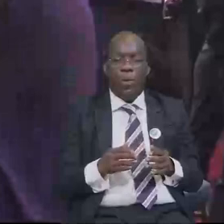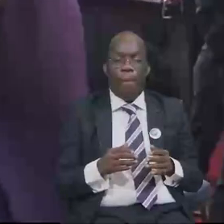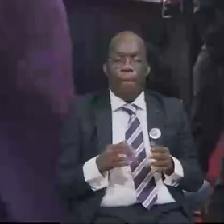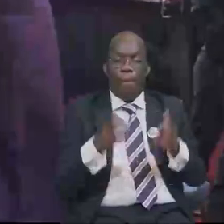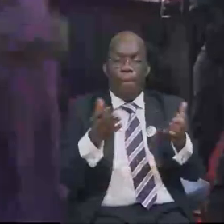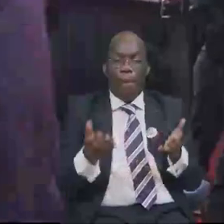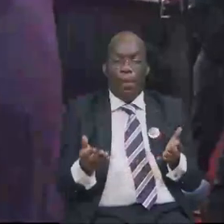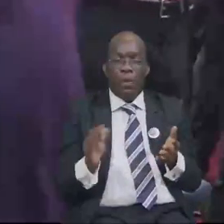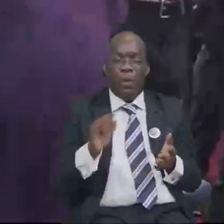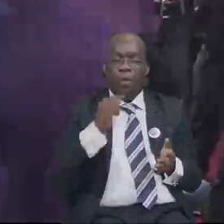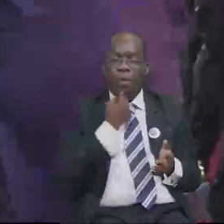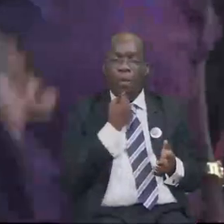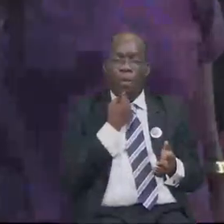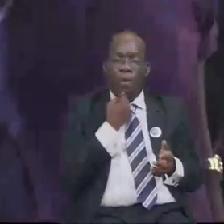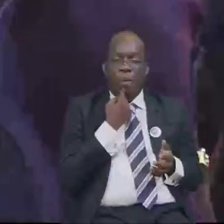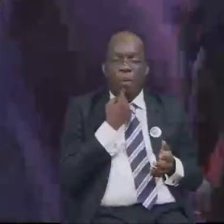La passion, le zèle,